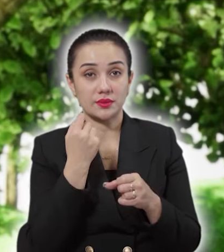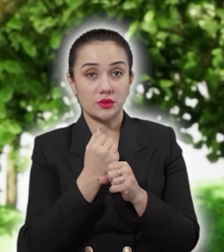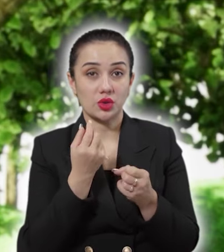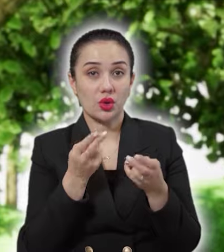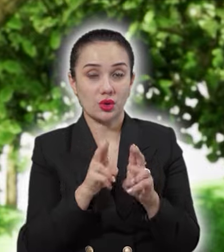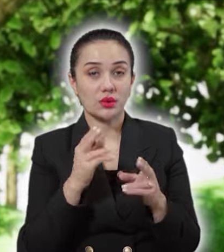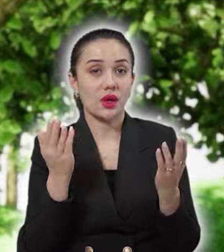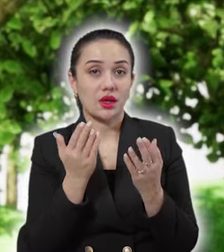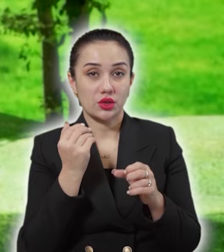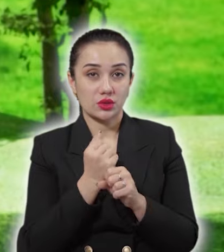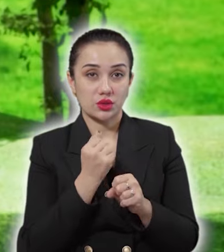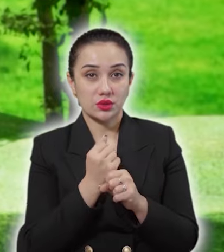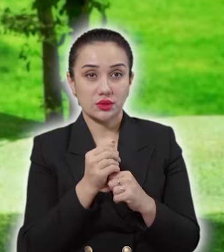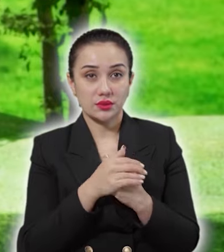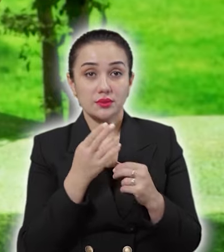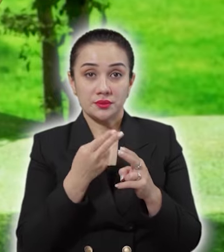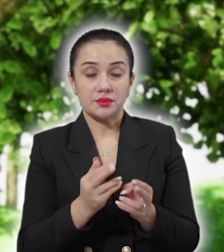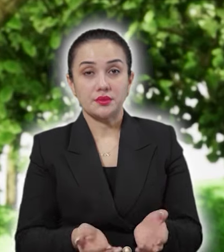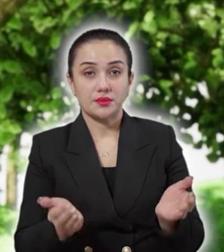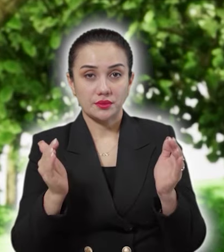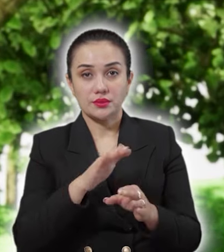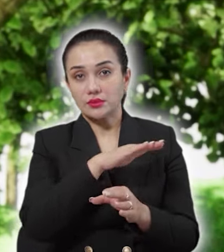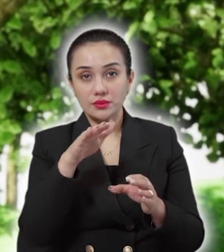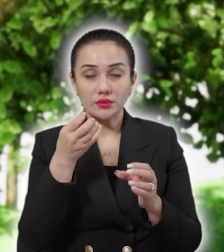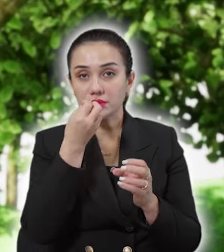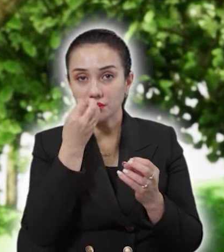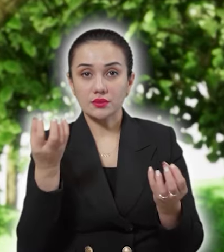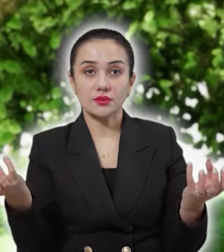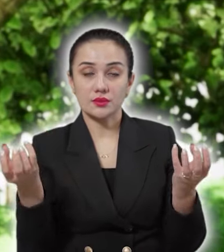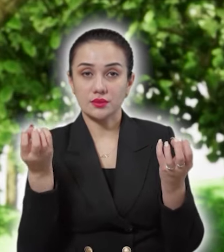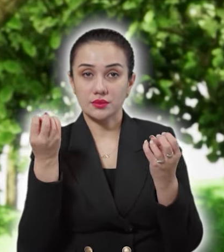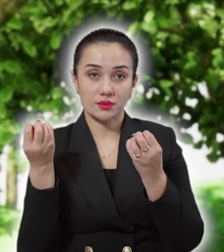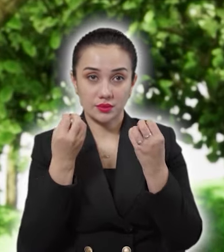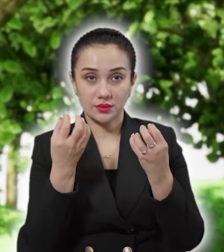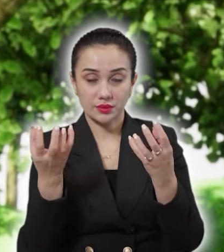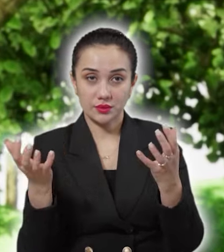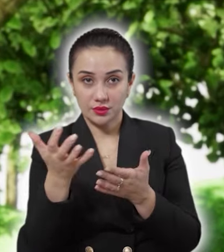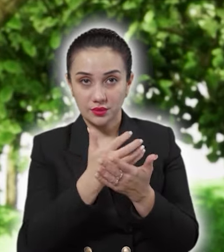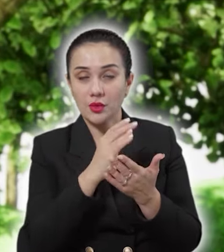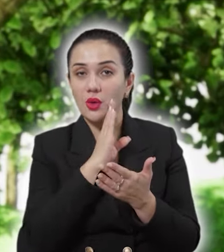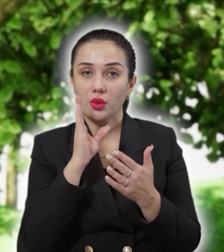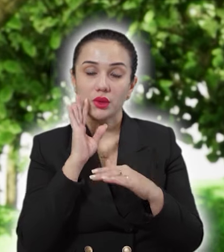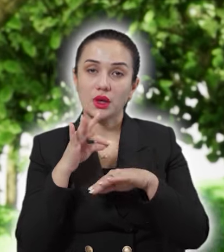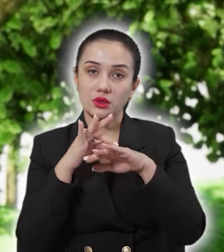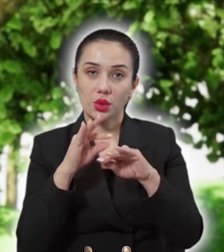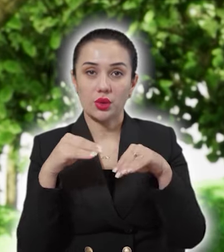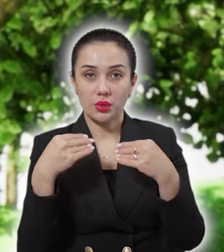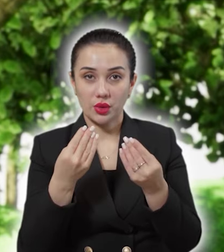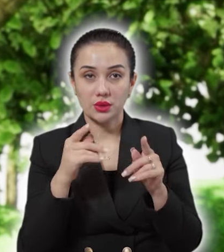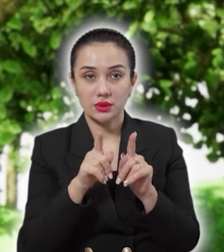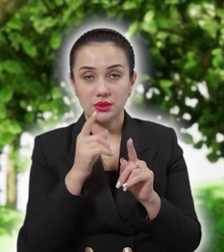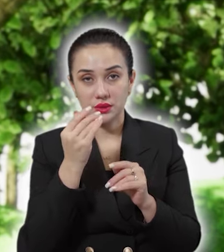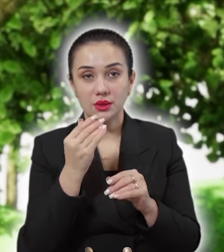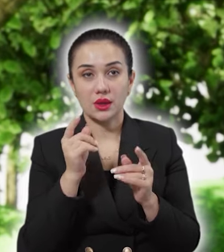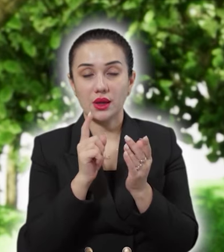Endi yana bitta ish qoldi. Qanaqa ish? Shu savatlarga to'ldirib gullardan teringlar-da, onalaringizga olib